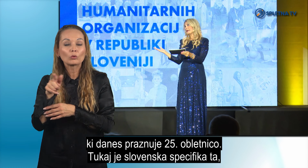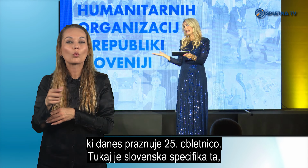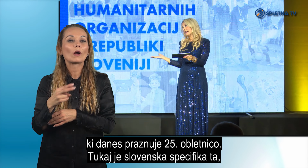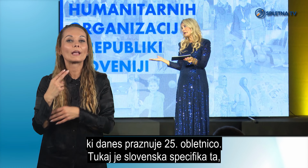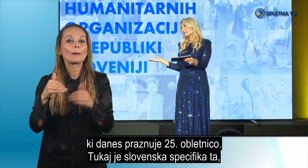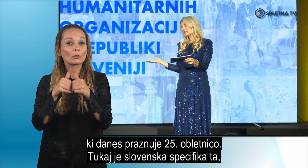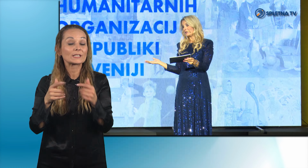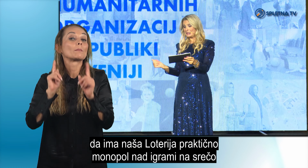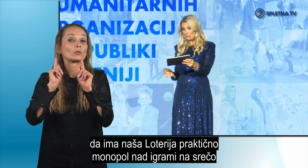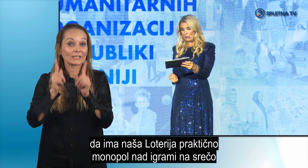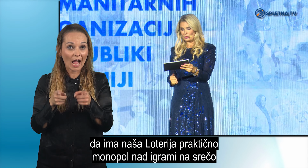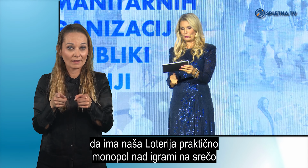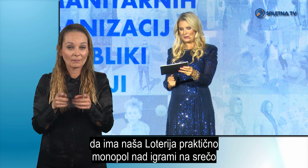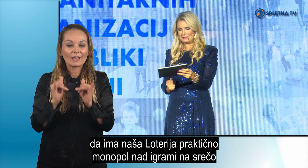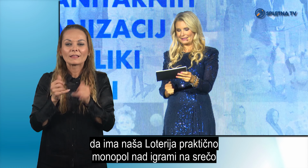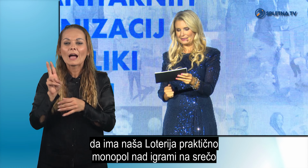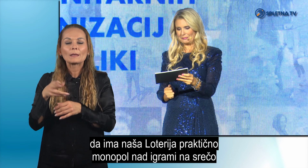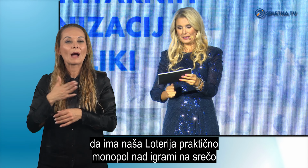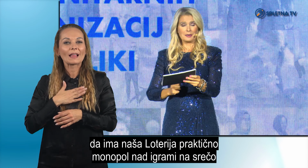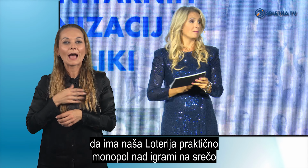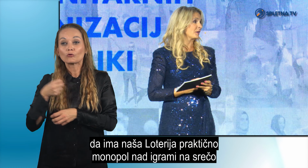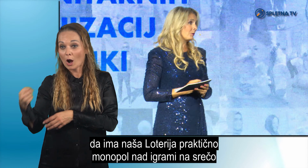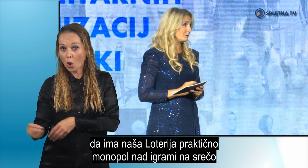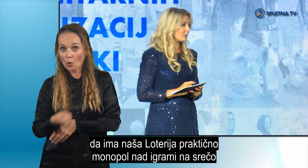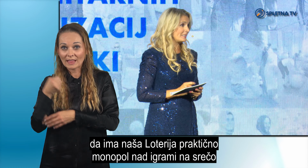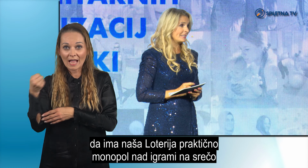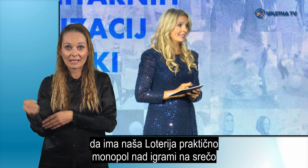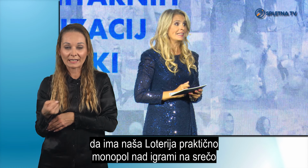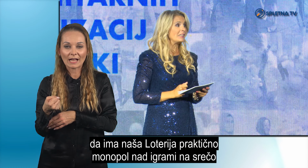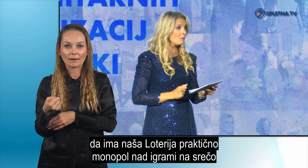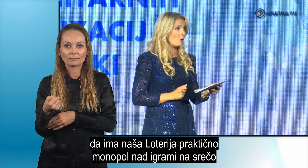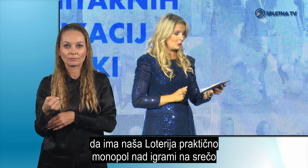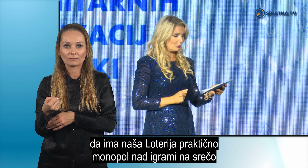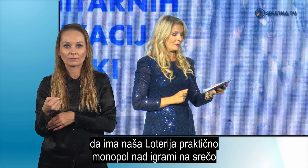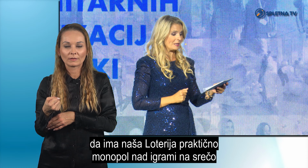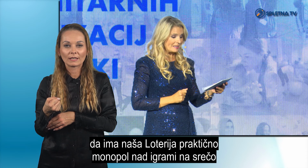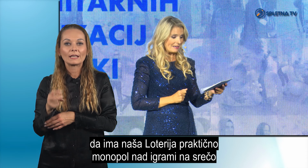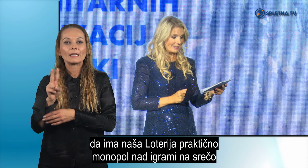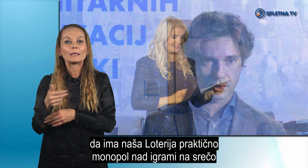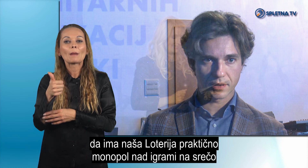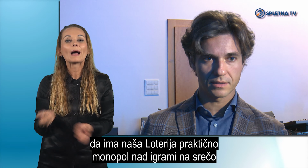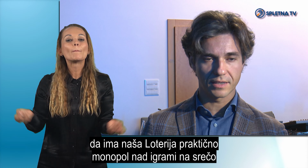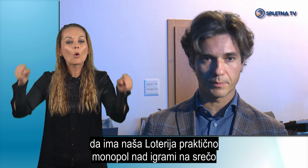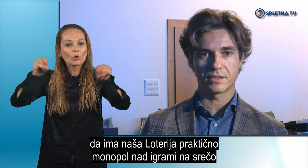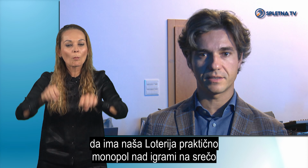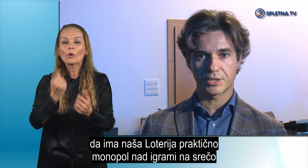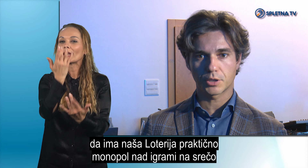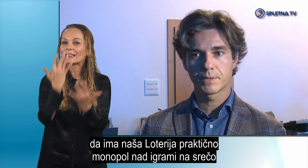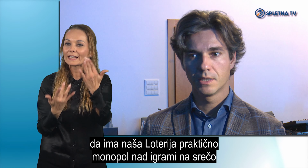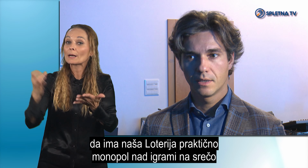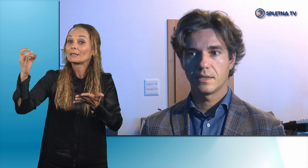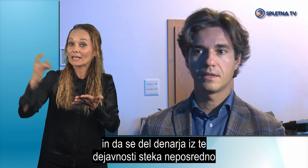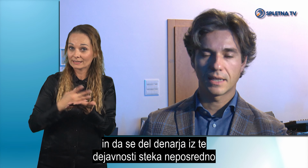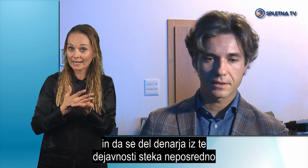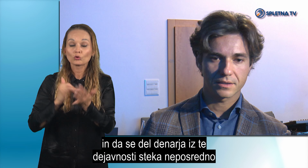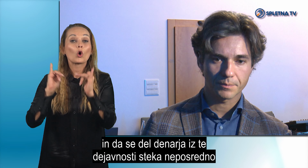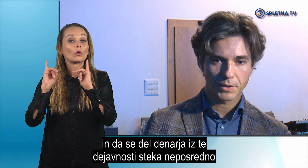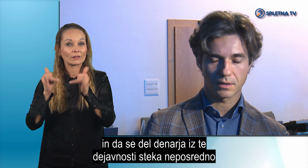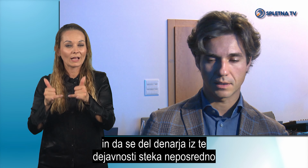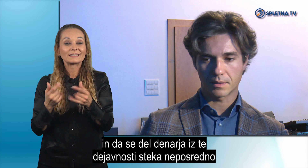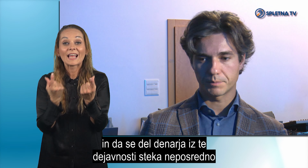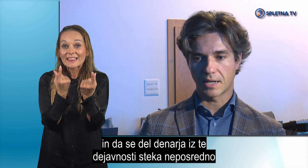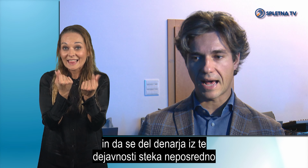slovenska specifika ta, da ima naša loterija praktično monopol nad igrami na srečo in da